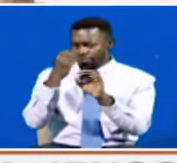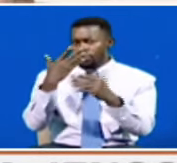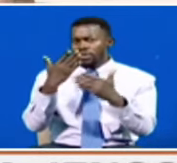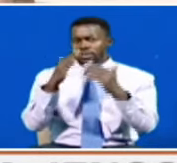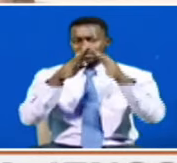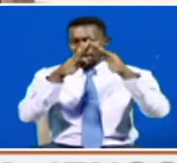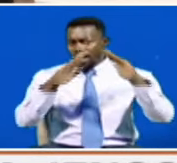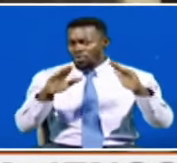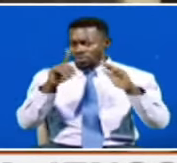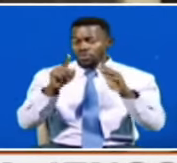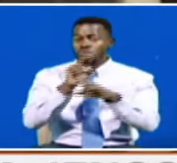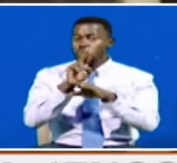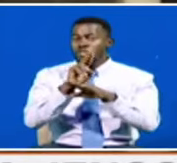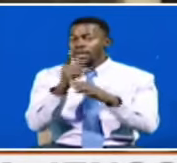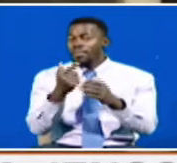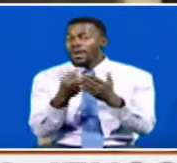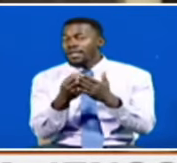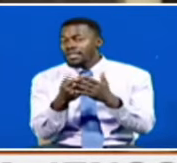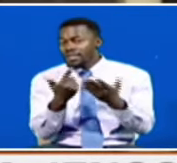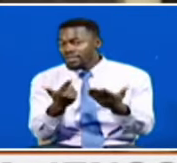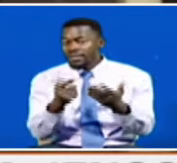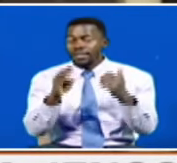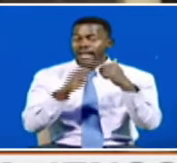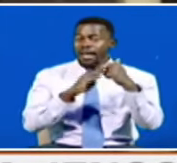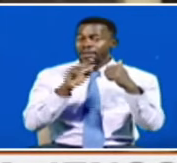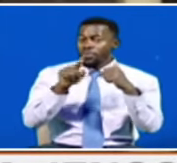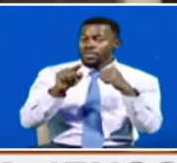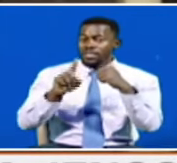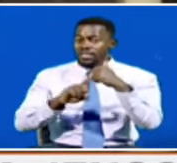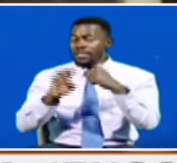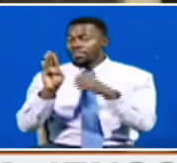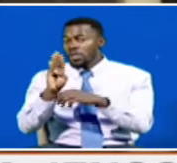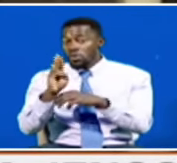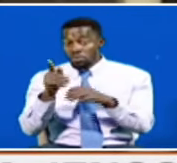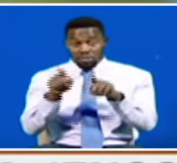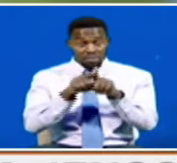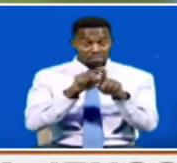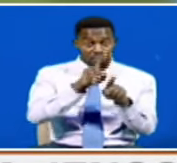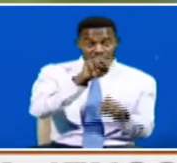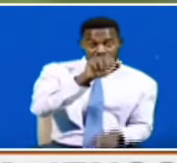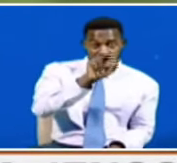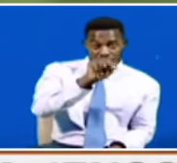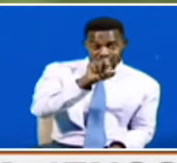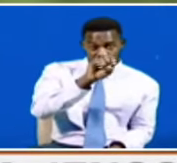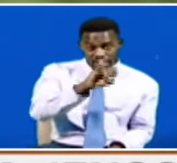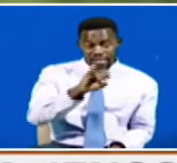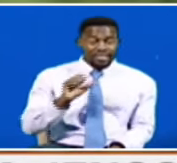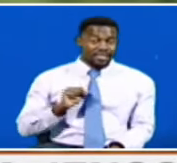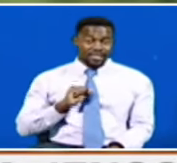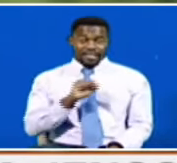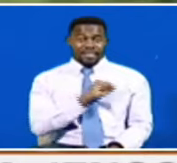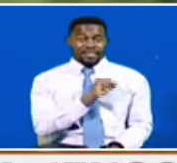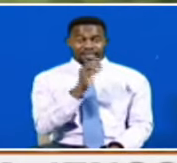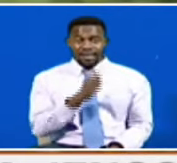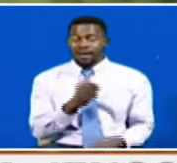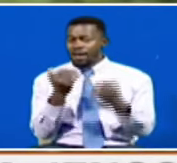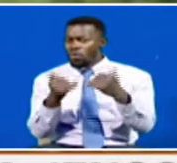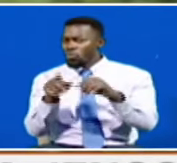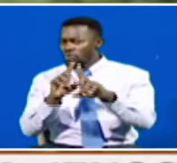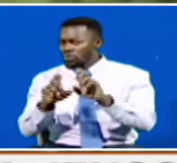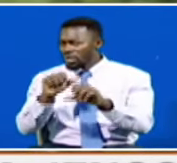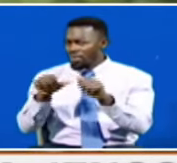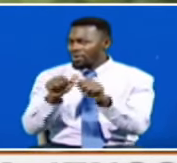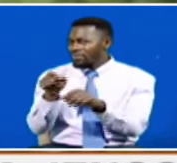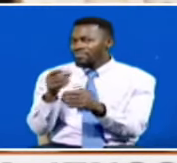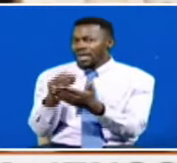bilioni 9.6, baadhi ya wabunge wakiongozwa na seneta wa Nandi Samson Cherargei wakiibua maswali kuhusu fedha hizo.